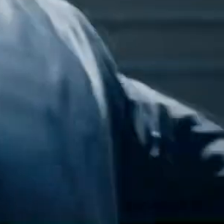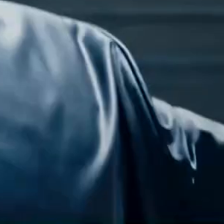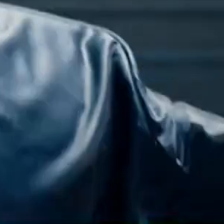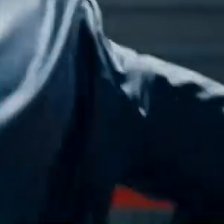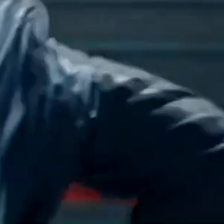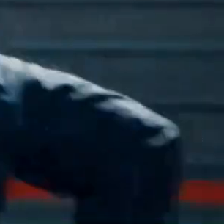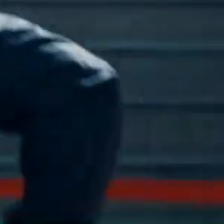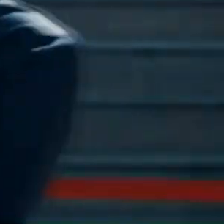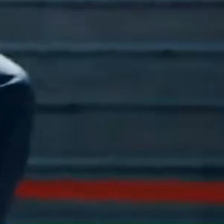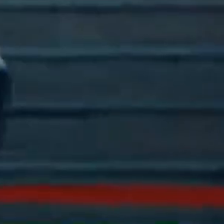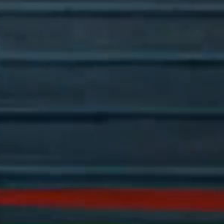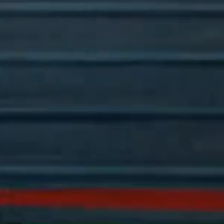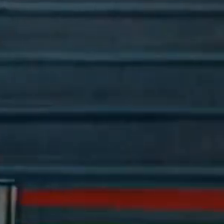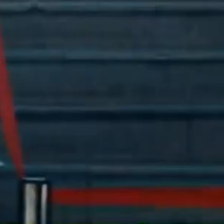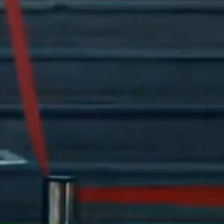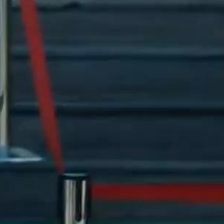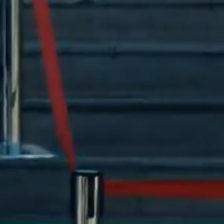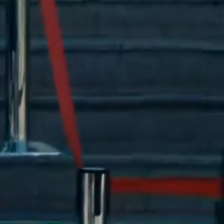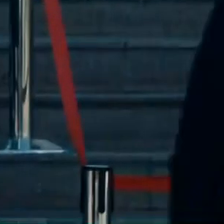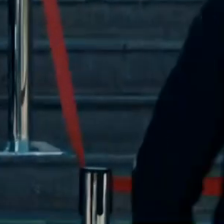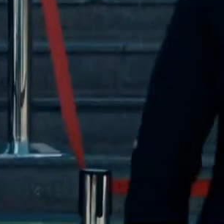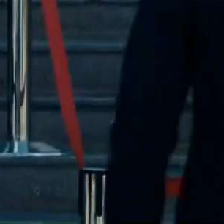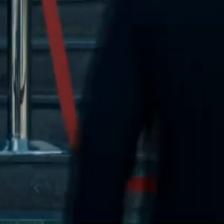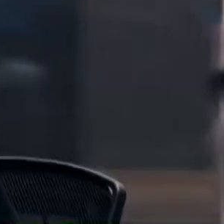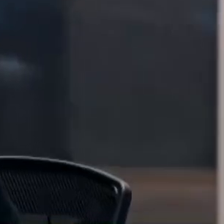Binanın önündeki basamakları çıkıyor.